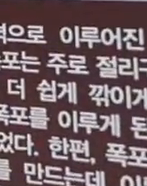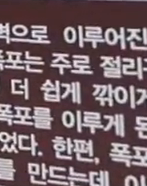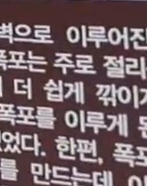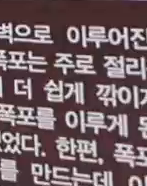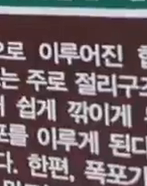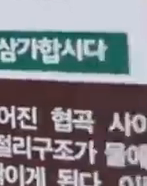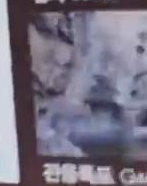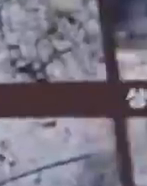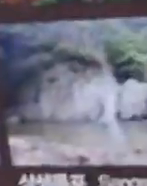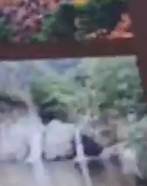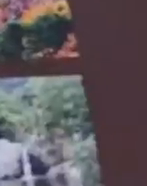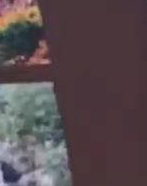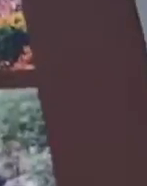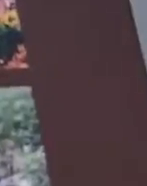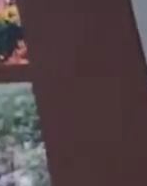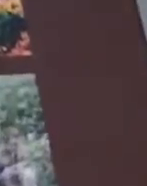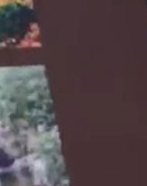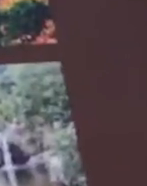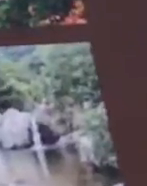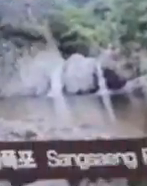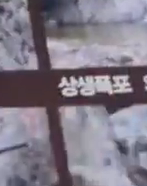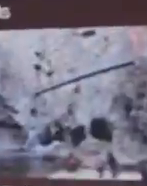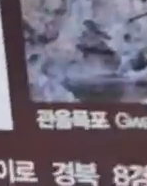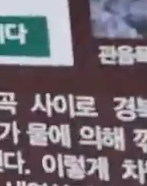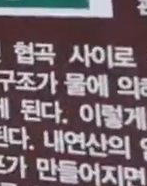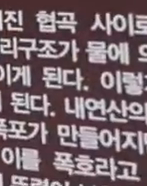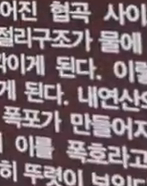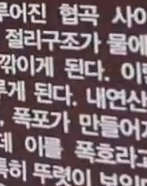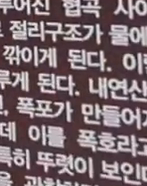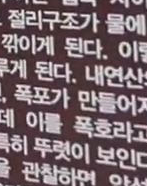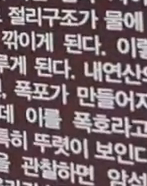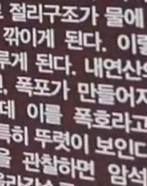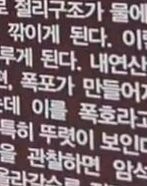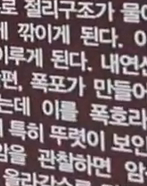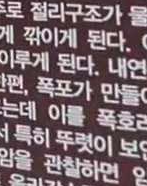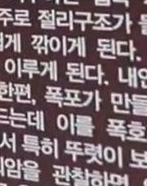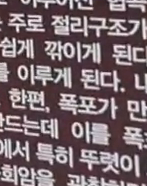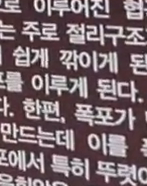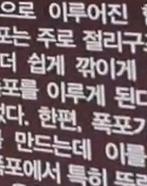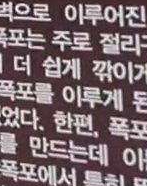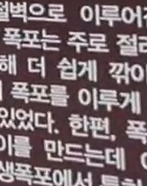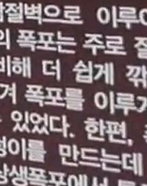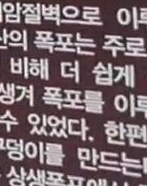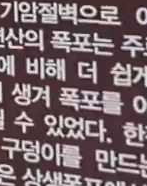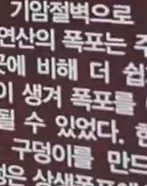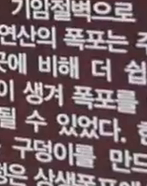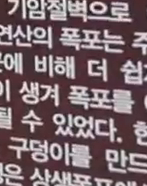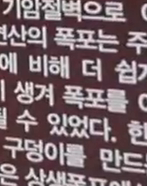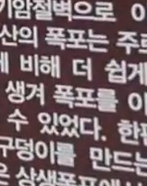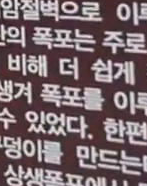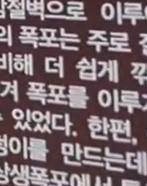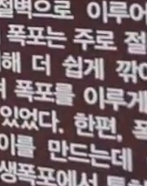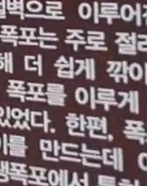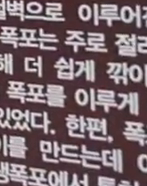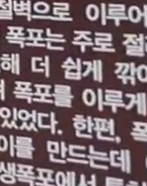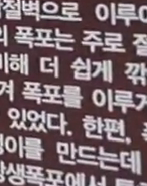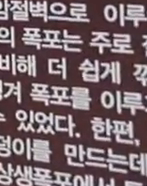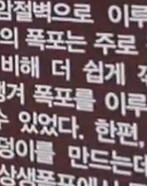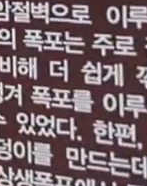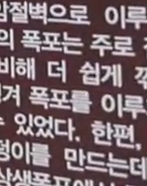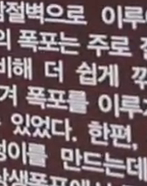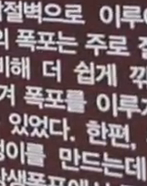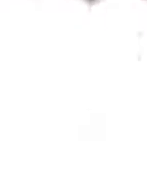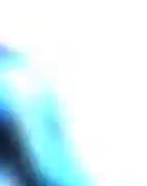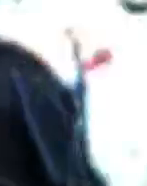폭포가 12개나 있는 폭포! 바로 내열산으로 갑니다. 자, 준비되셨나요? 지금부터 시원한 여리뷰가 즐기러